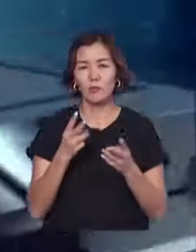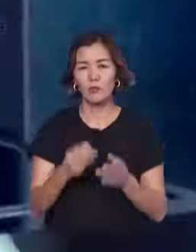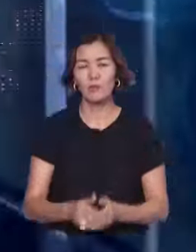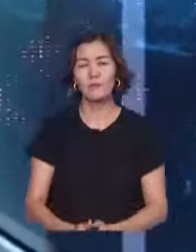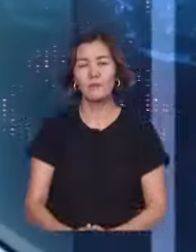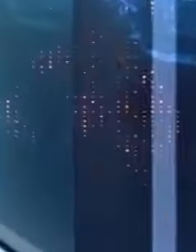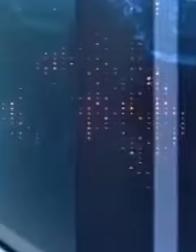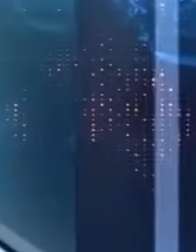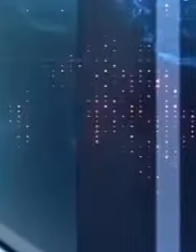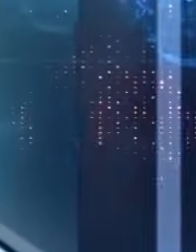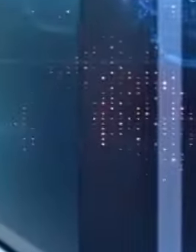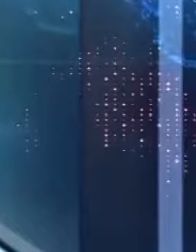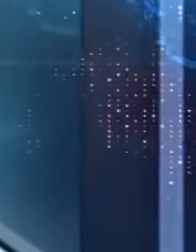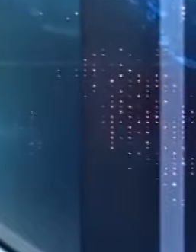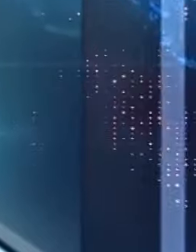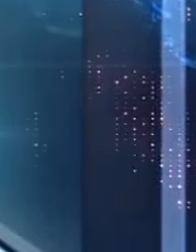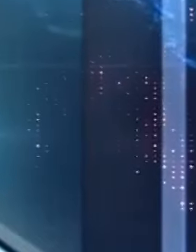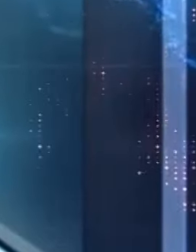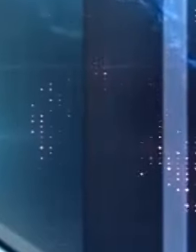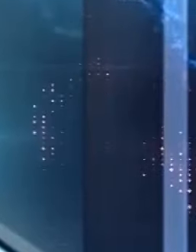Кабдрахман, телерадиокомпания ЖТСУ.